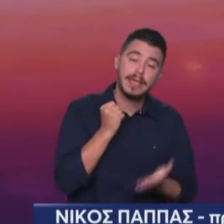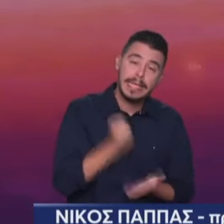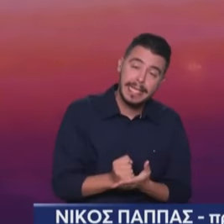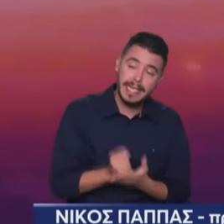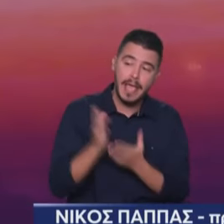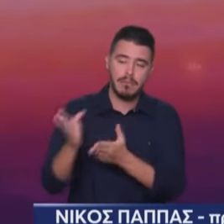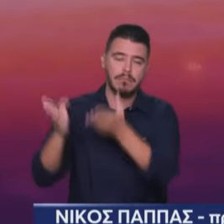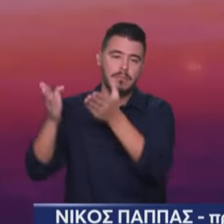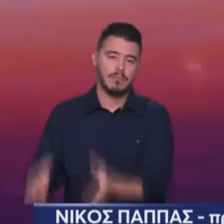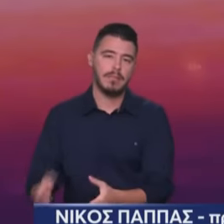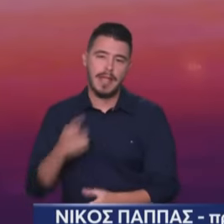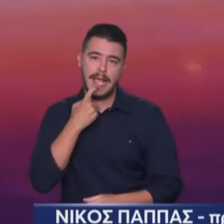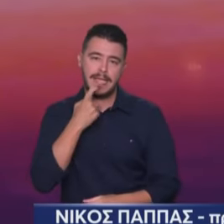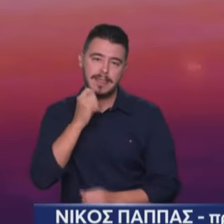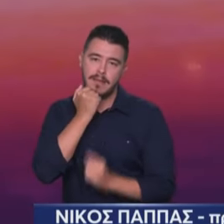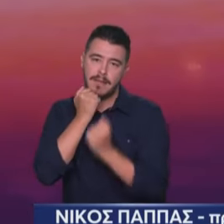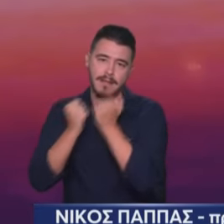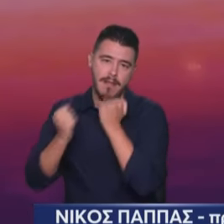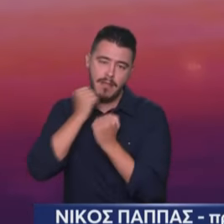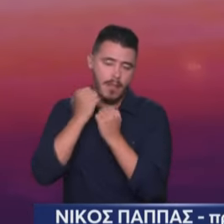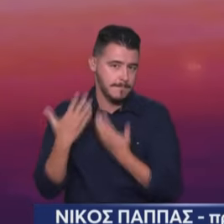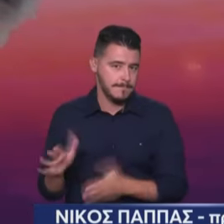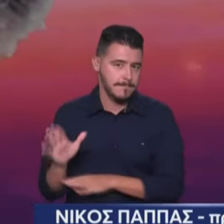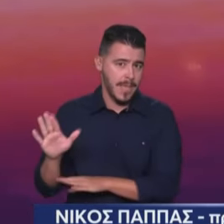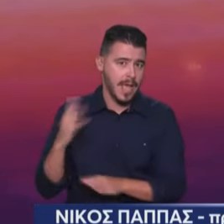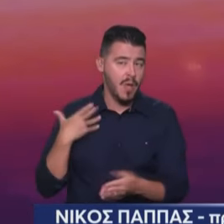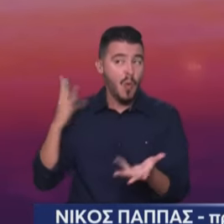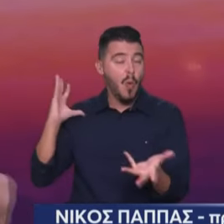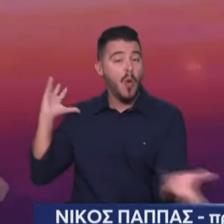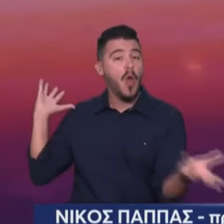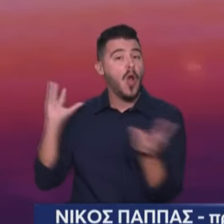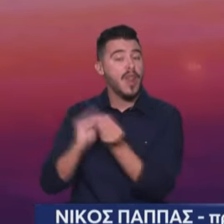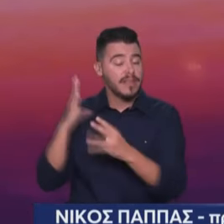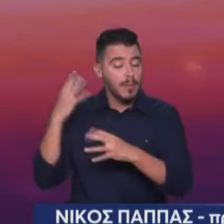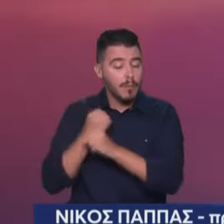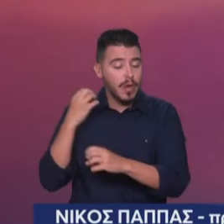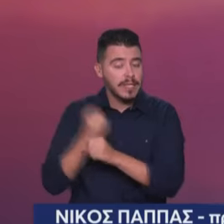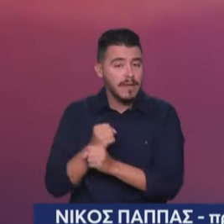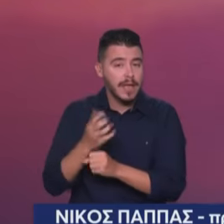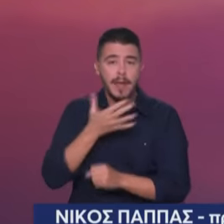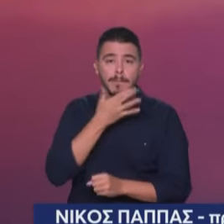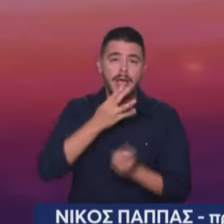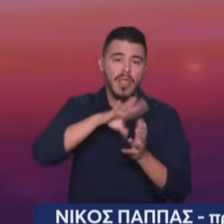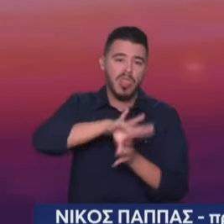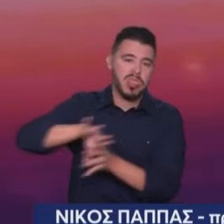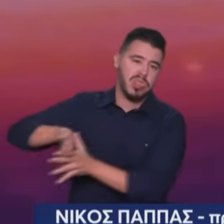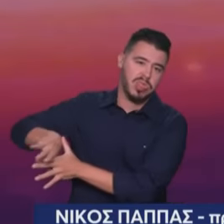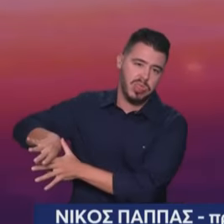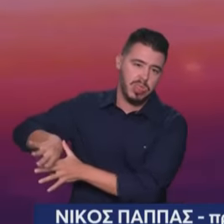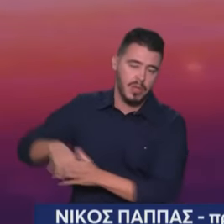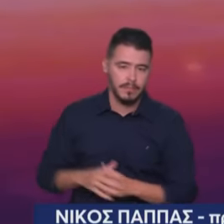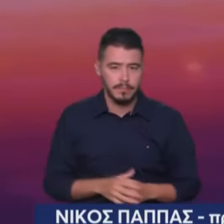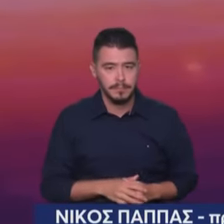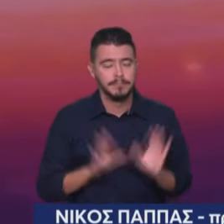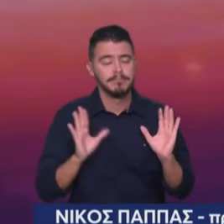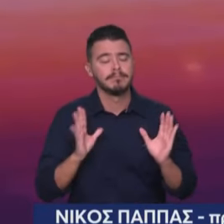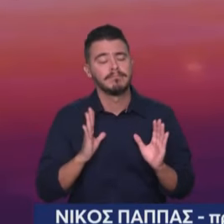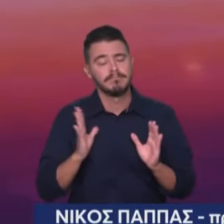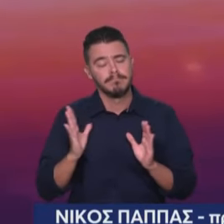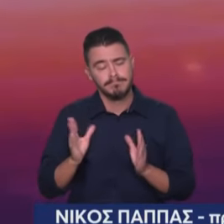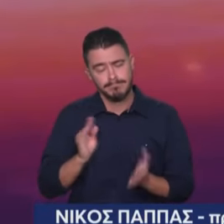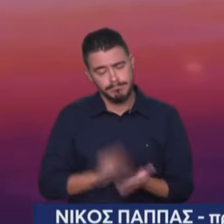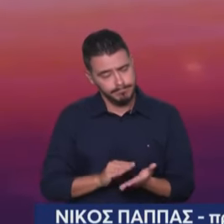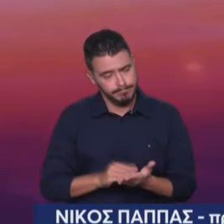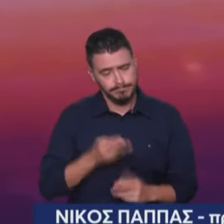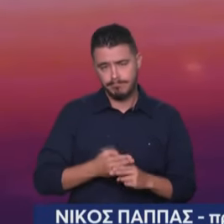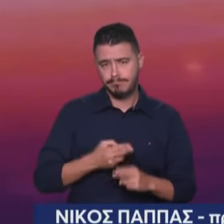προγραμματικές προτάσεις να βρουν τη θέση που τους αρμόζει μέσα στο δημόσιο διάλογο. Και από την άλλη, βέβαια, όμως, για να είμαι καθαρός,